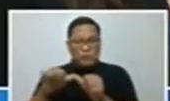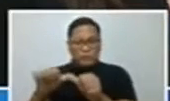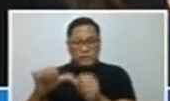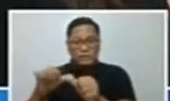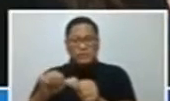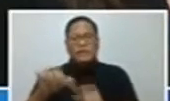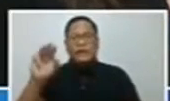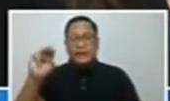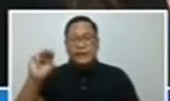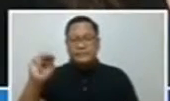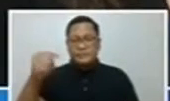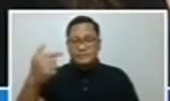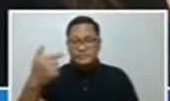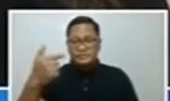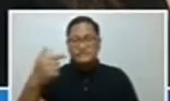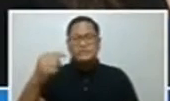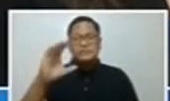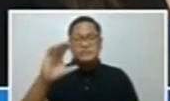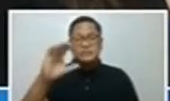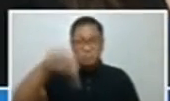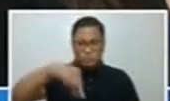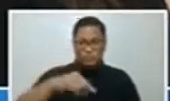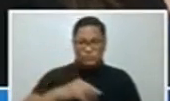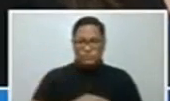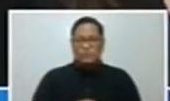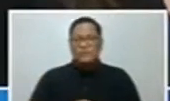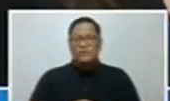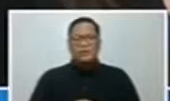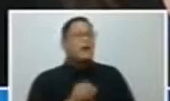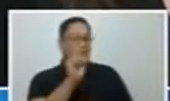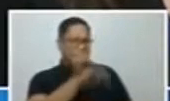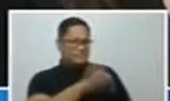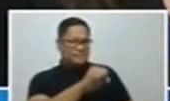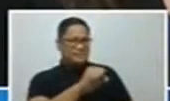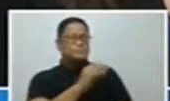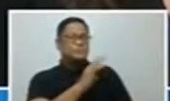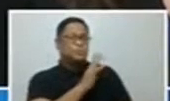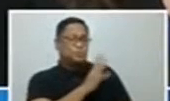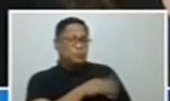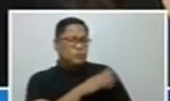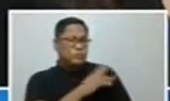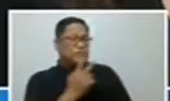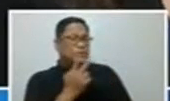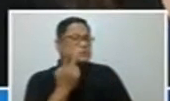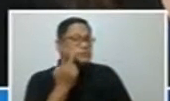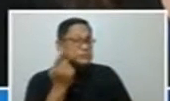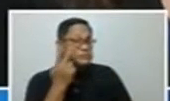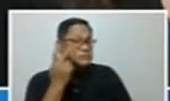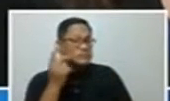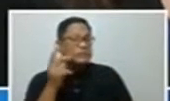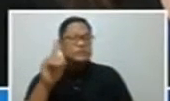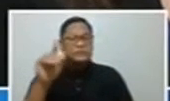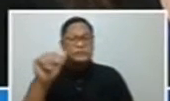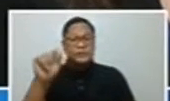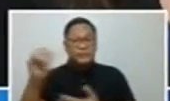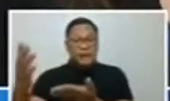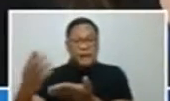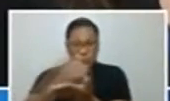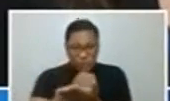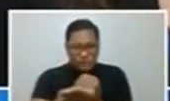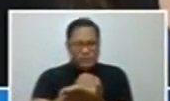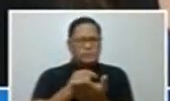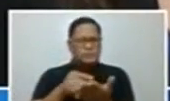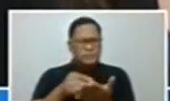Kailangan bang isama pa ang military sa pag-enforce ng quarantine sa Cebu City and Cebu Province? Hindi ba daw